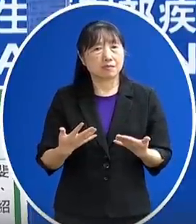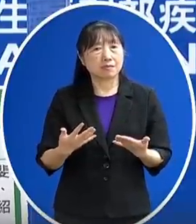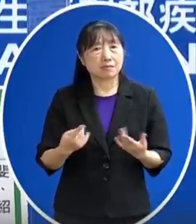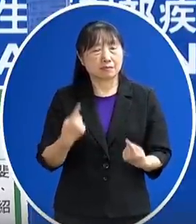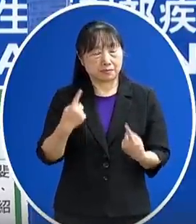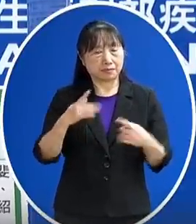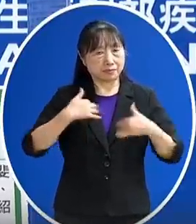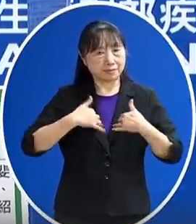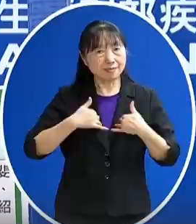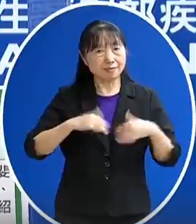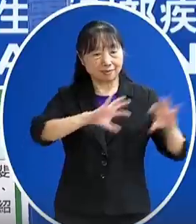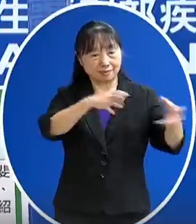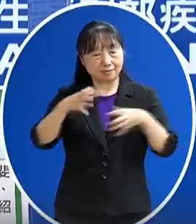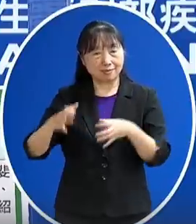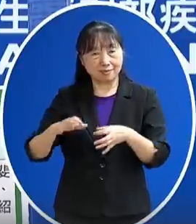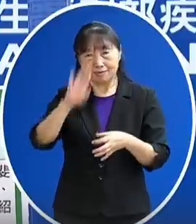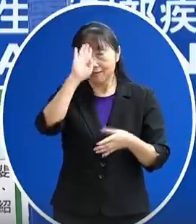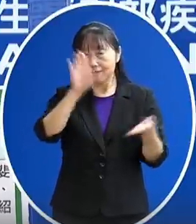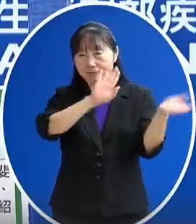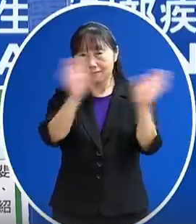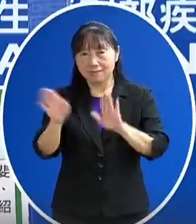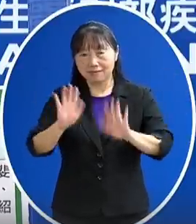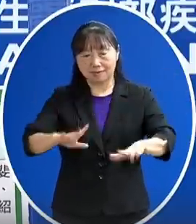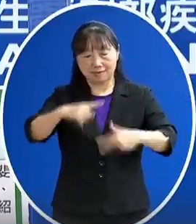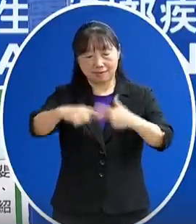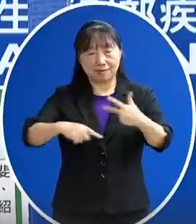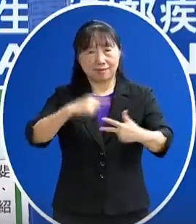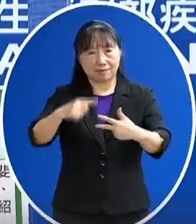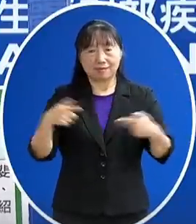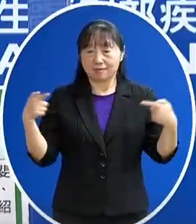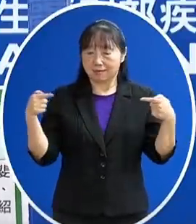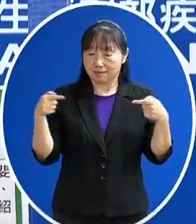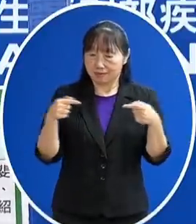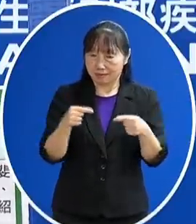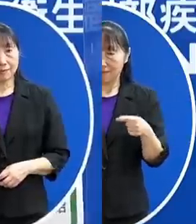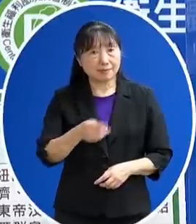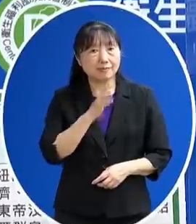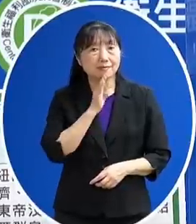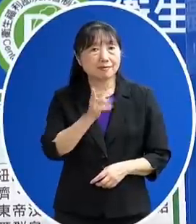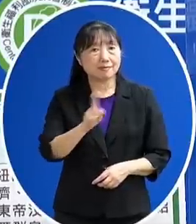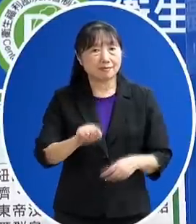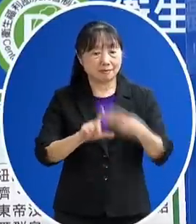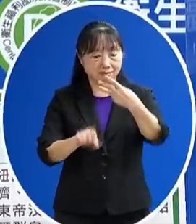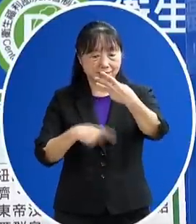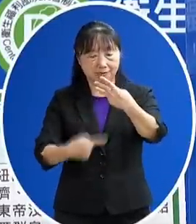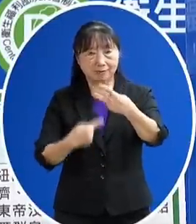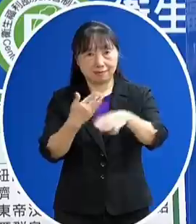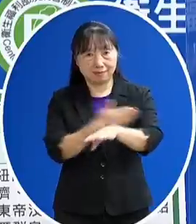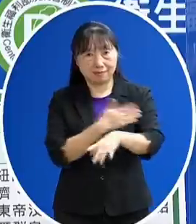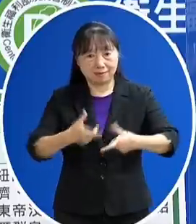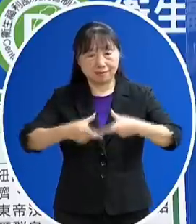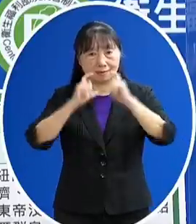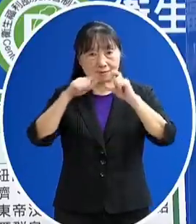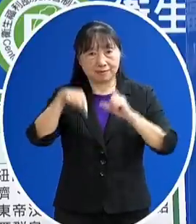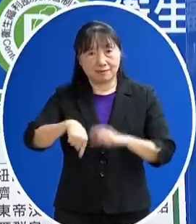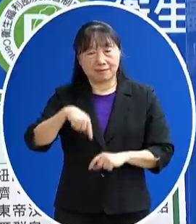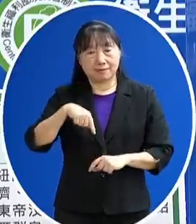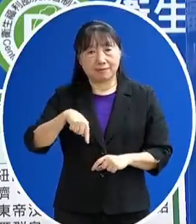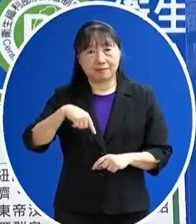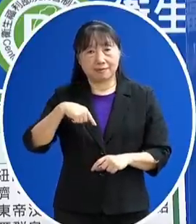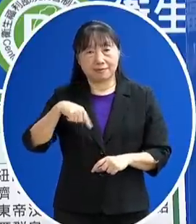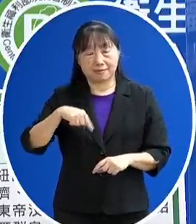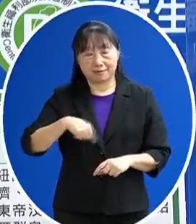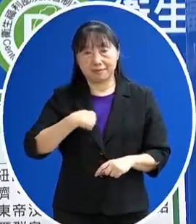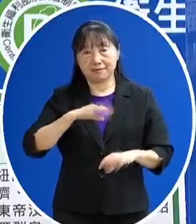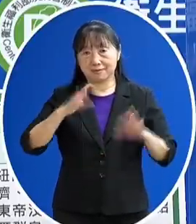比较高兴，是世界的疫情哈，在这一周来确实是在减缓中。是3月1日起恢复本国籍人士入境条